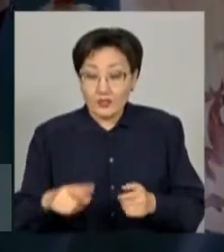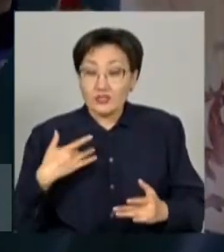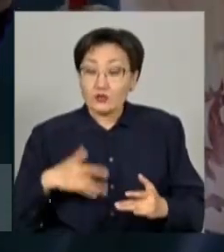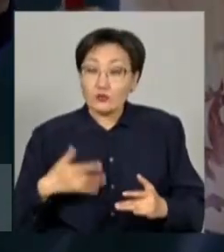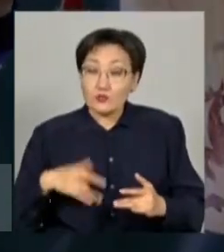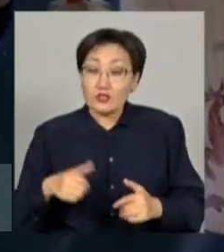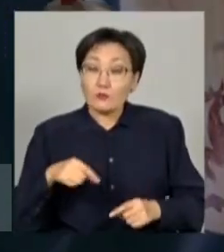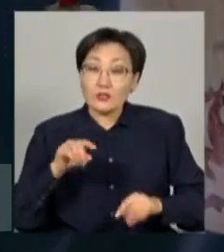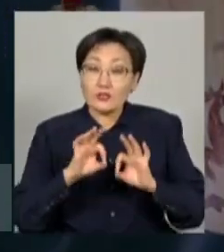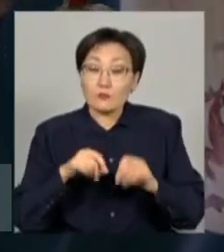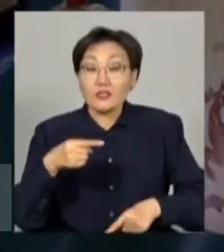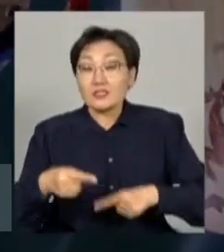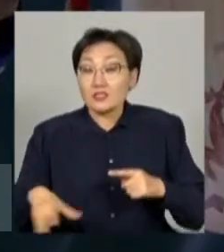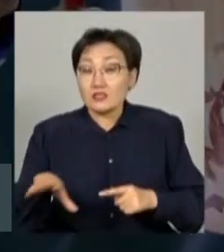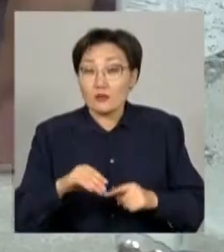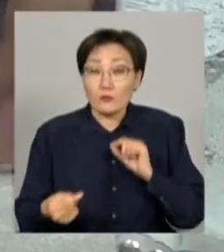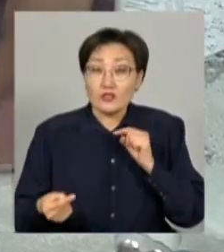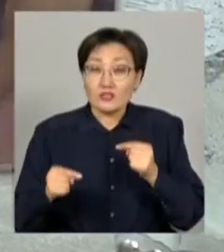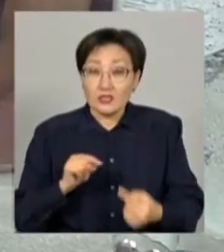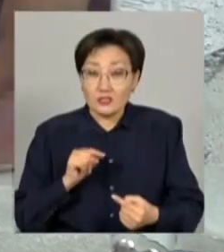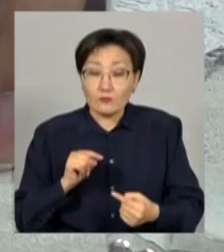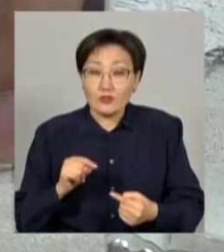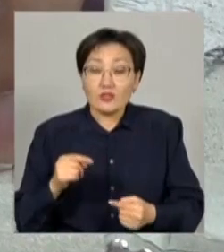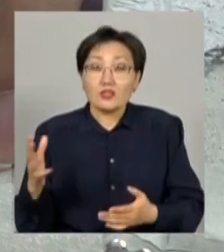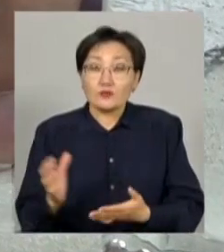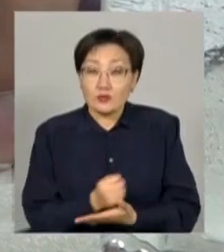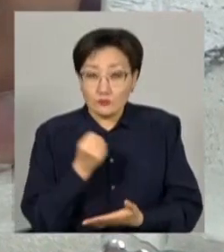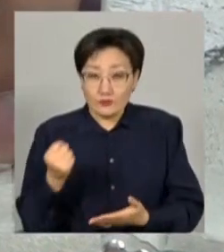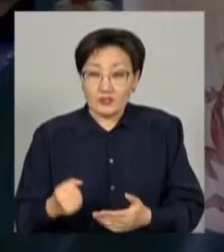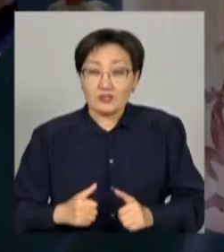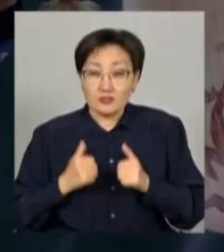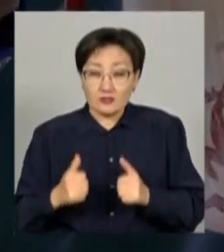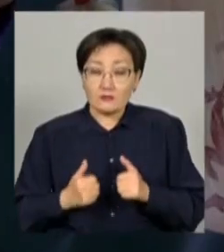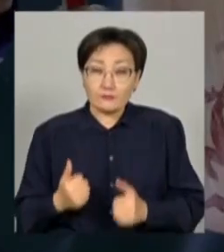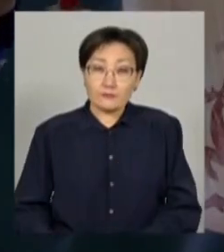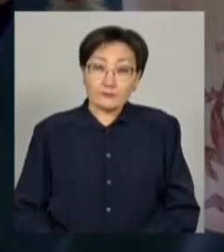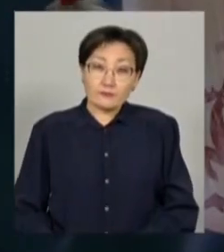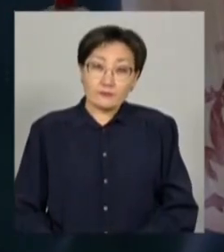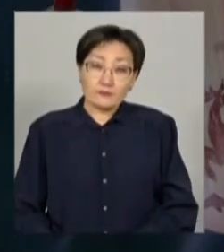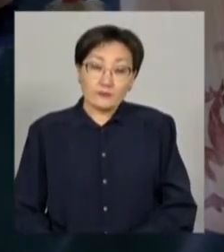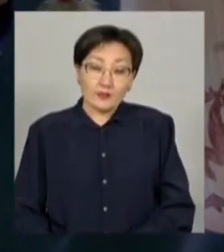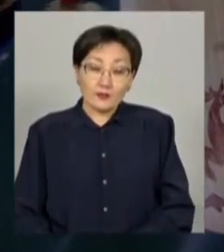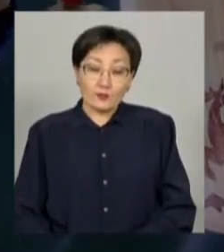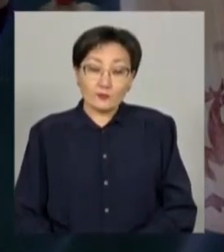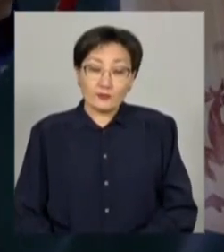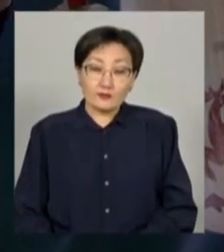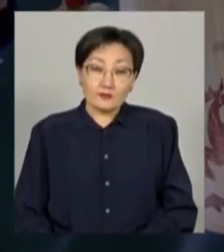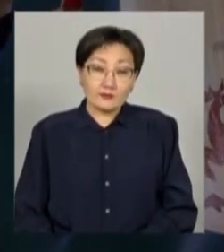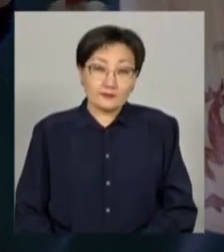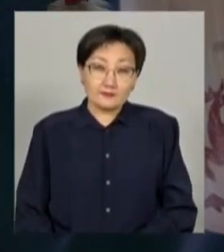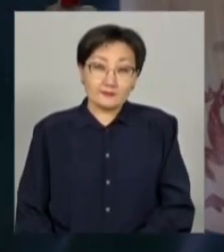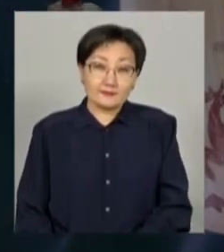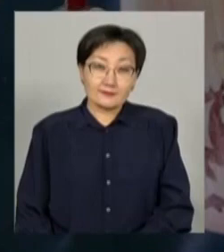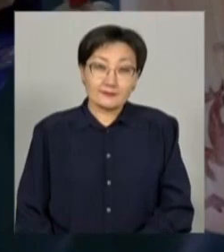Айтыстағы дәстүр бойынша барлығы да қарсыласын қапы қалдырып оза шабуға тырысты. Жігер берген біздерге сөз